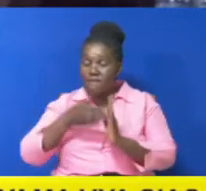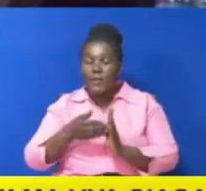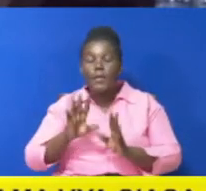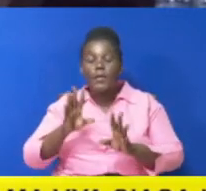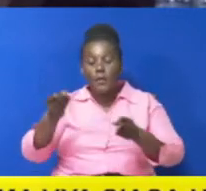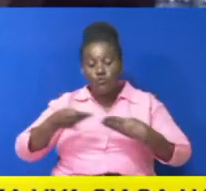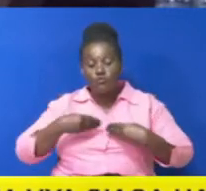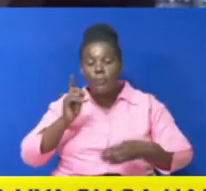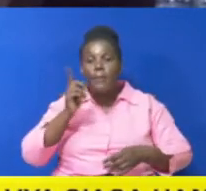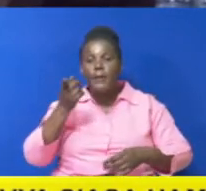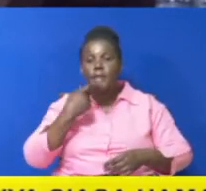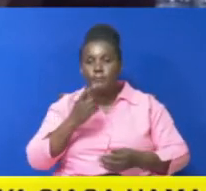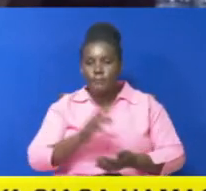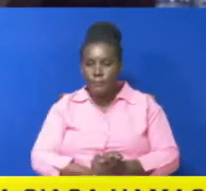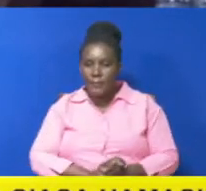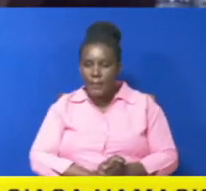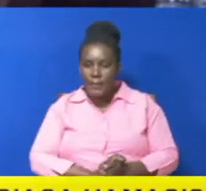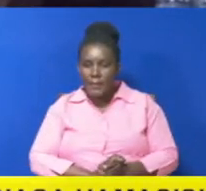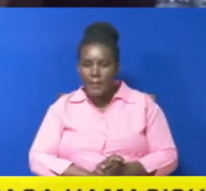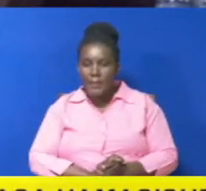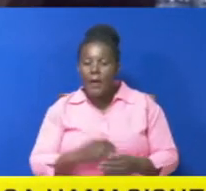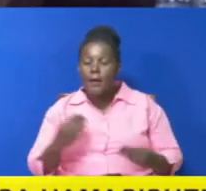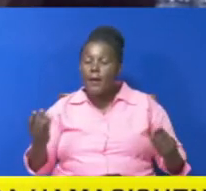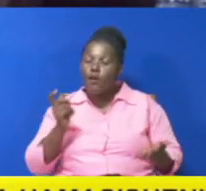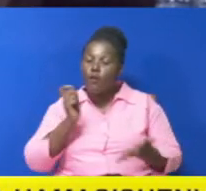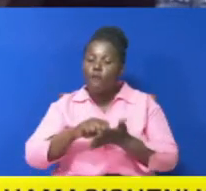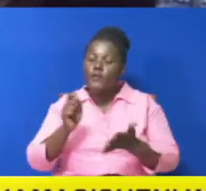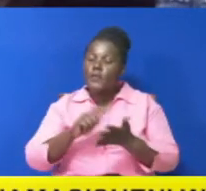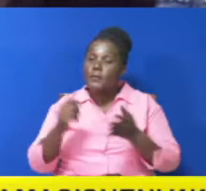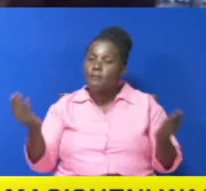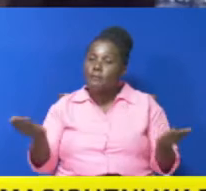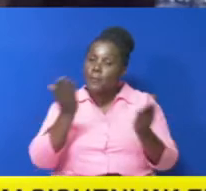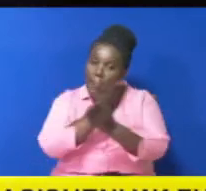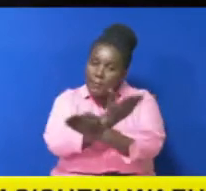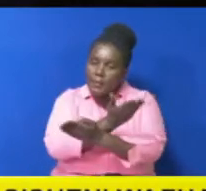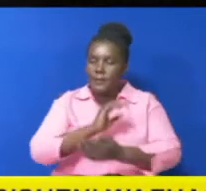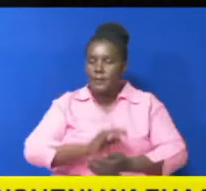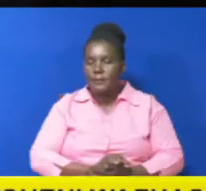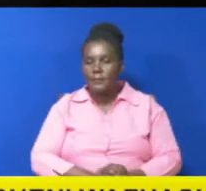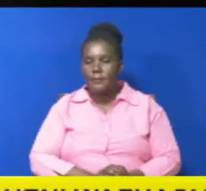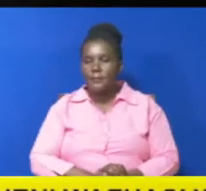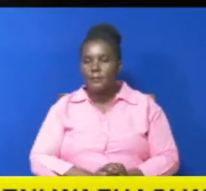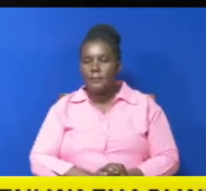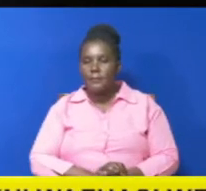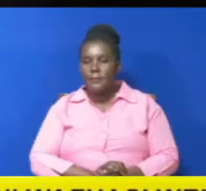Na kule waliko wakabidhi maofisi na taratibu za kiutumishi zifanye kazi.